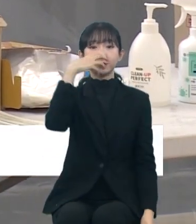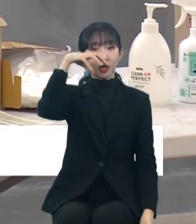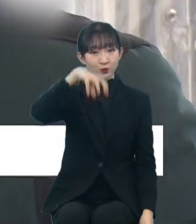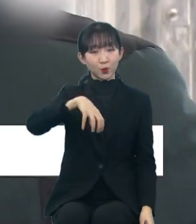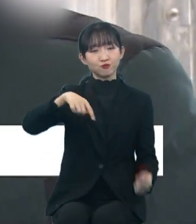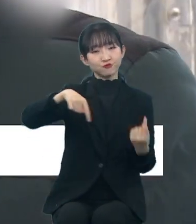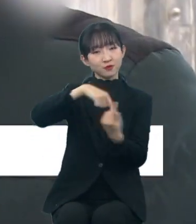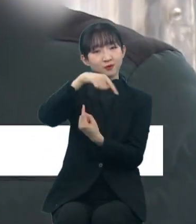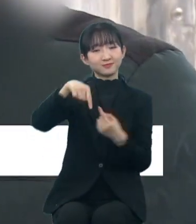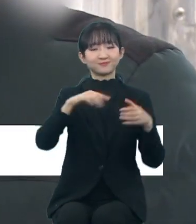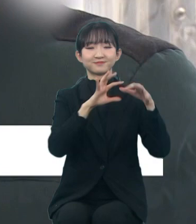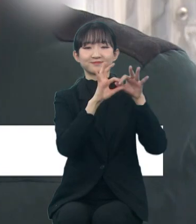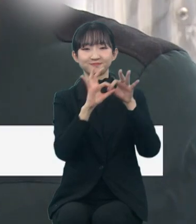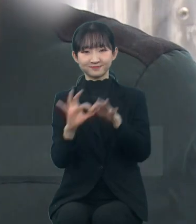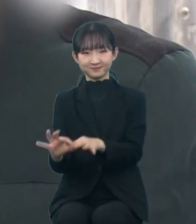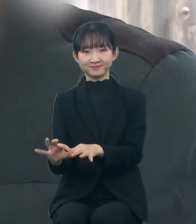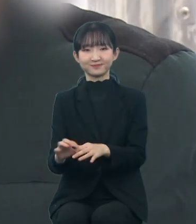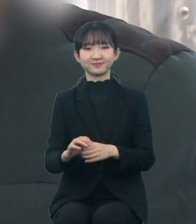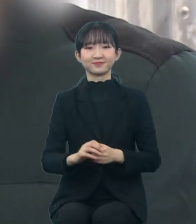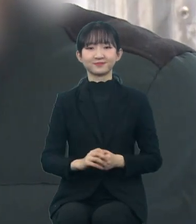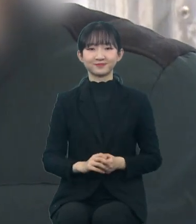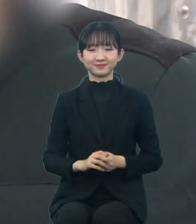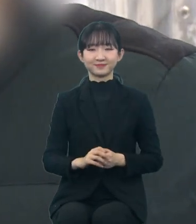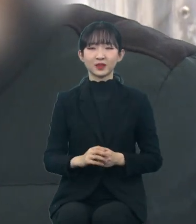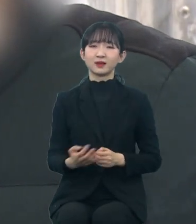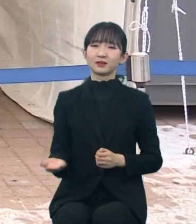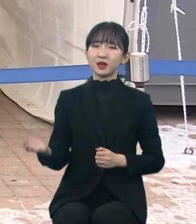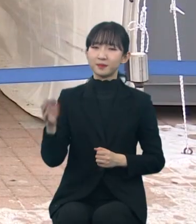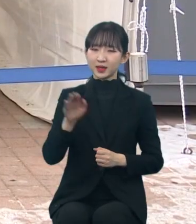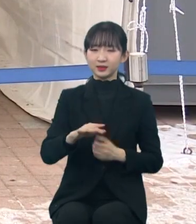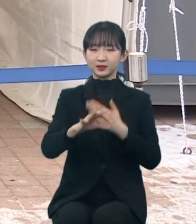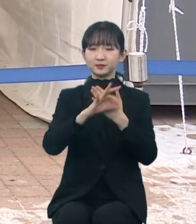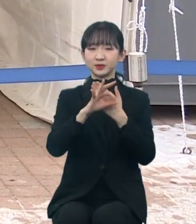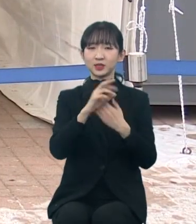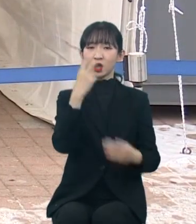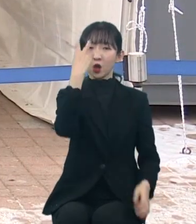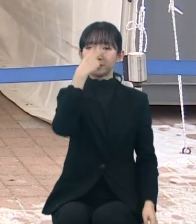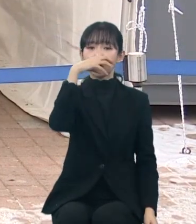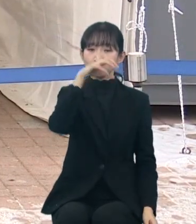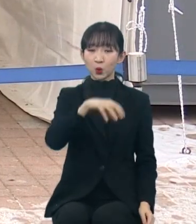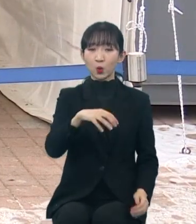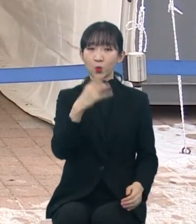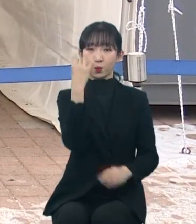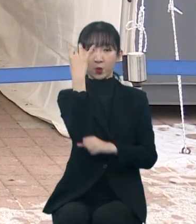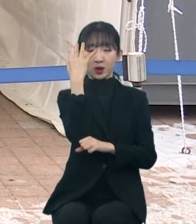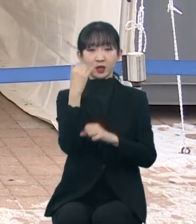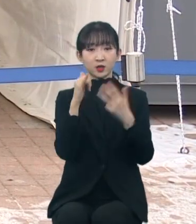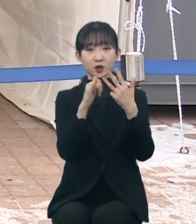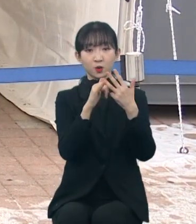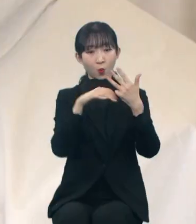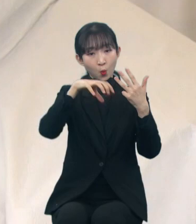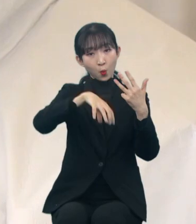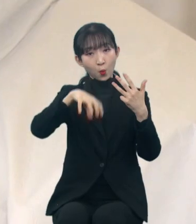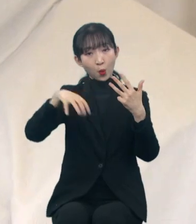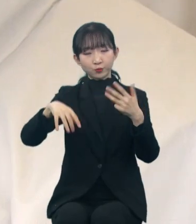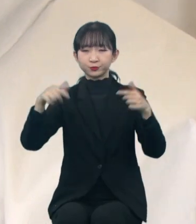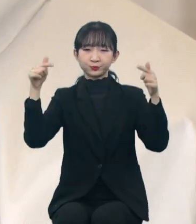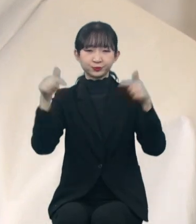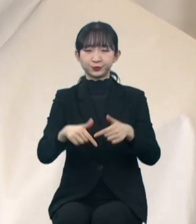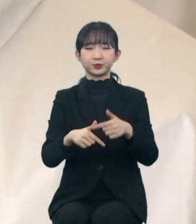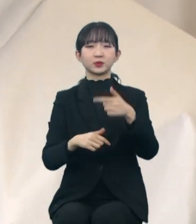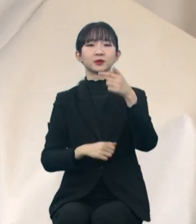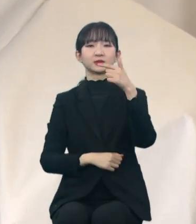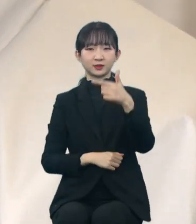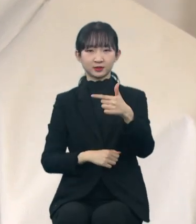운영한다고 밝혔습니다. 다만 임시선별검사소는 8곳에서 6곳으로 축소 운영됩니다.